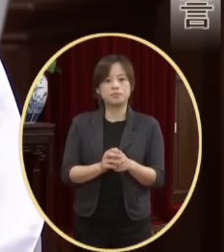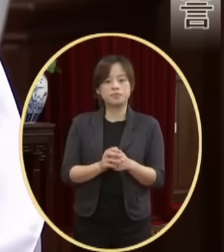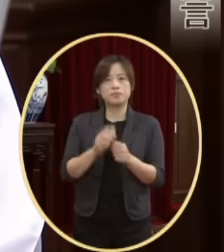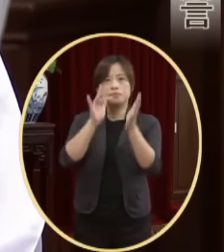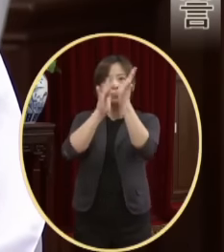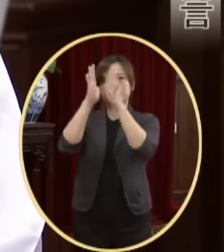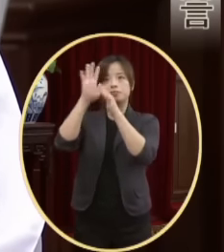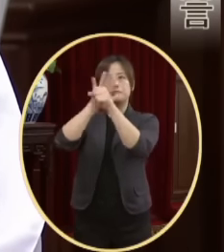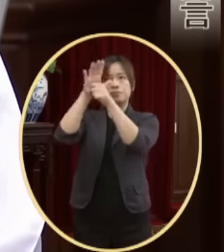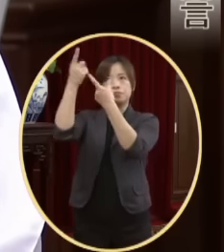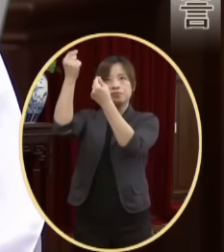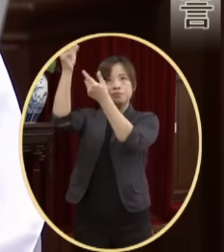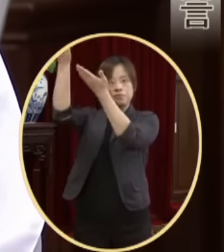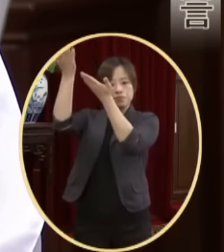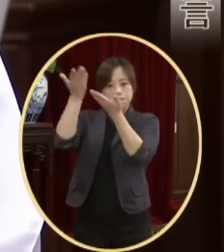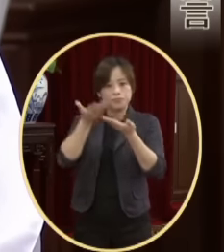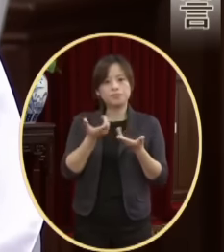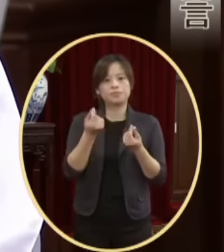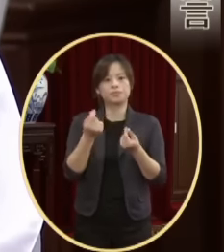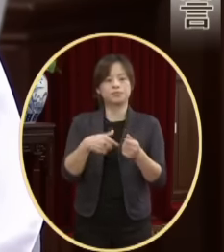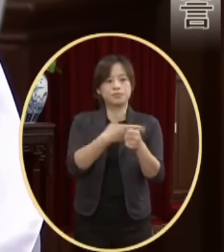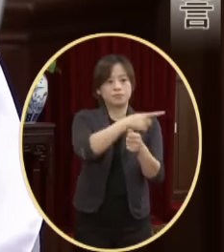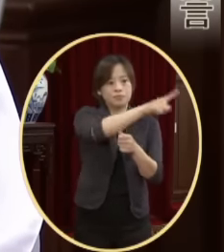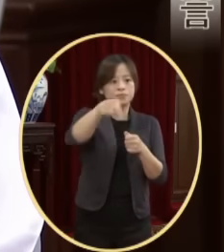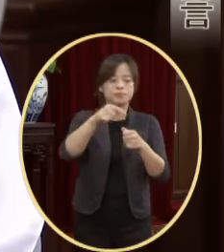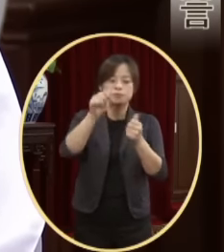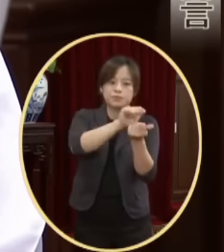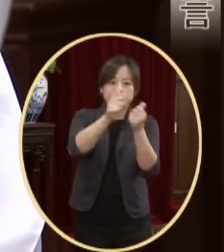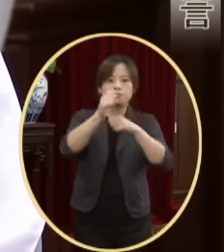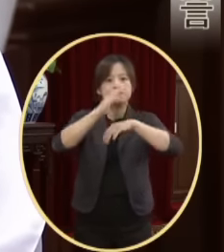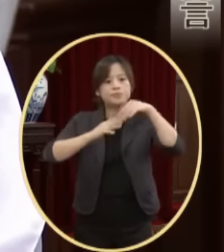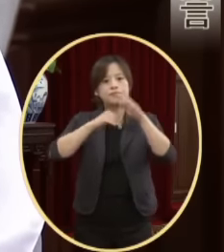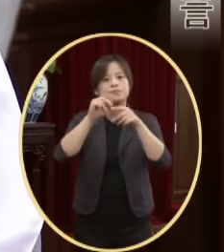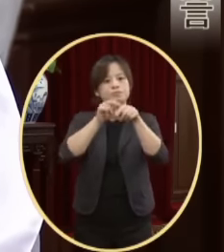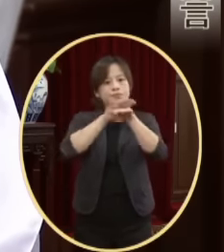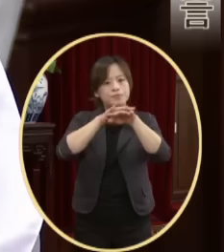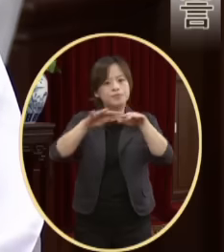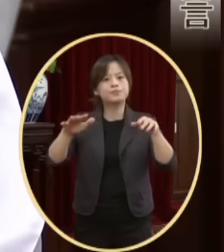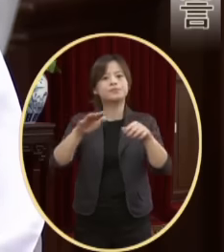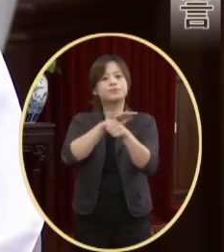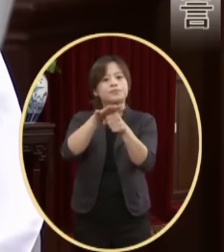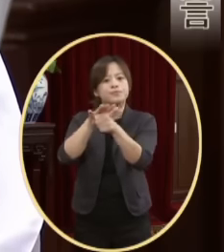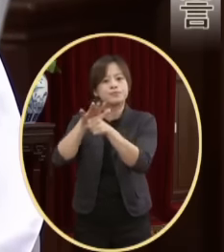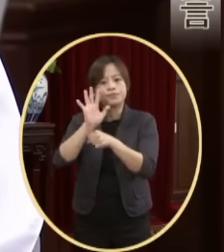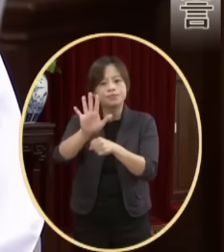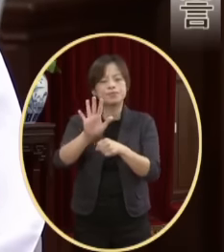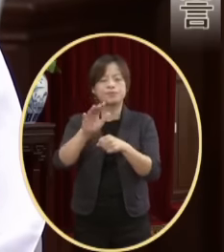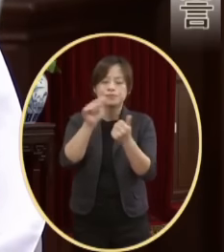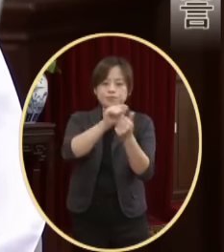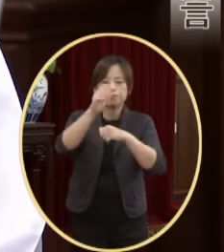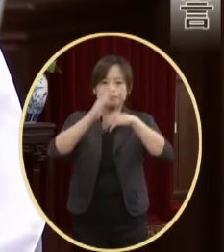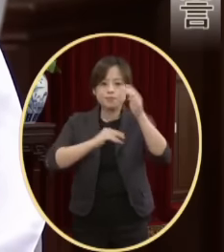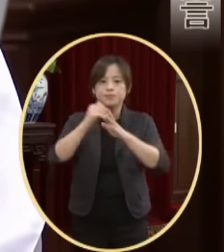帝来的爱，让大家彼此相爱，彼此 帮